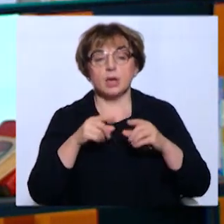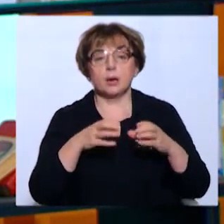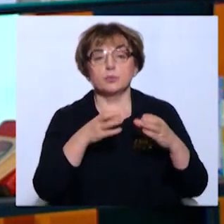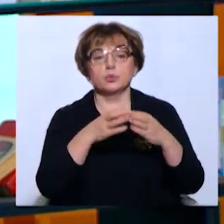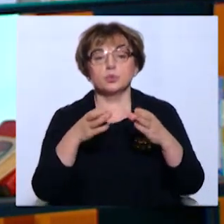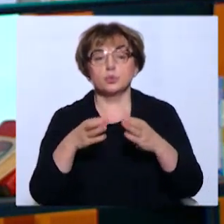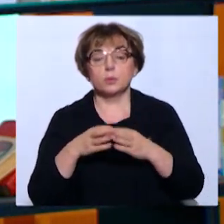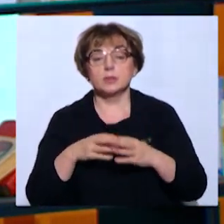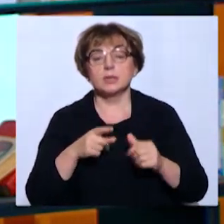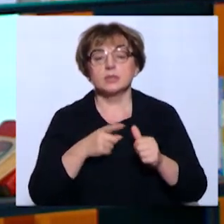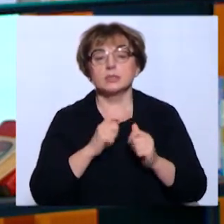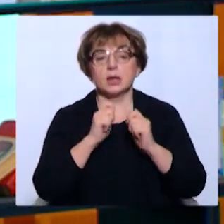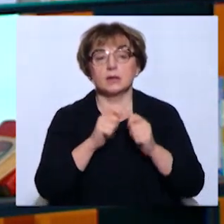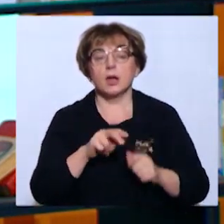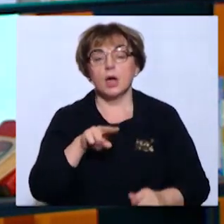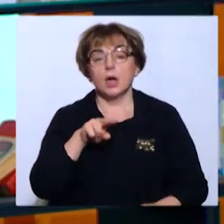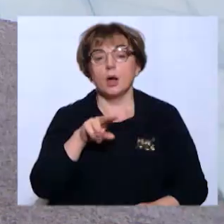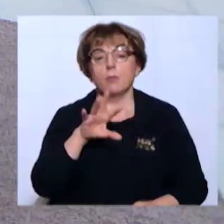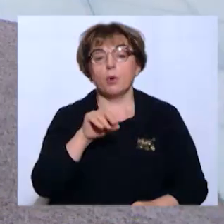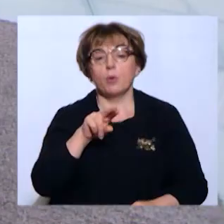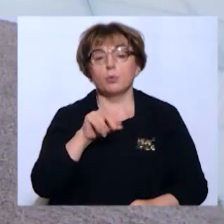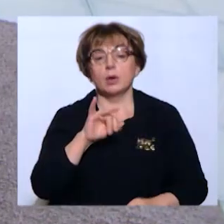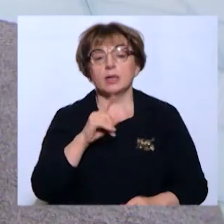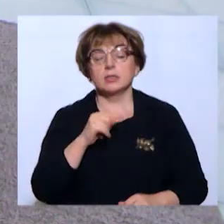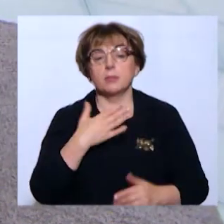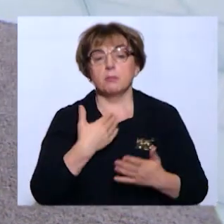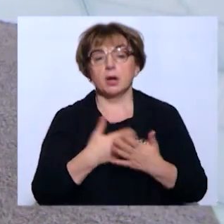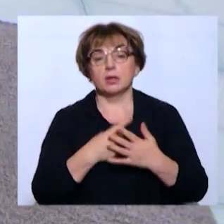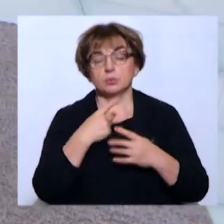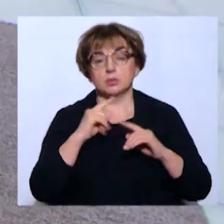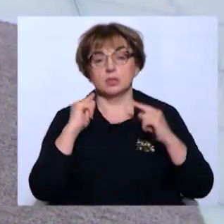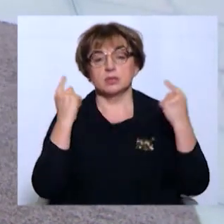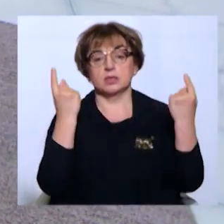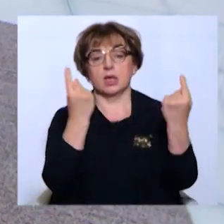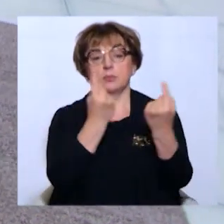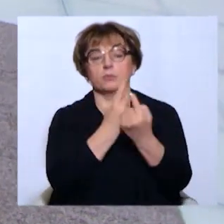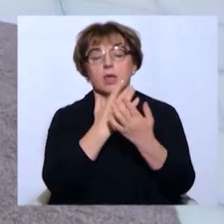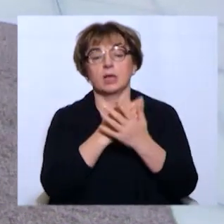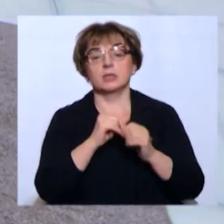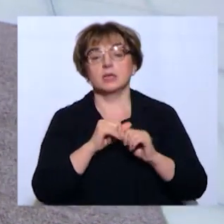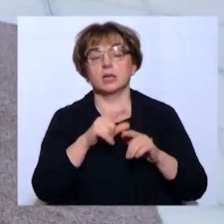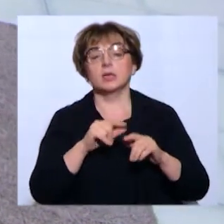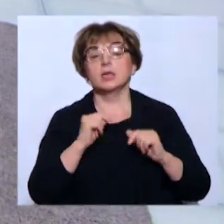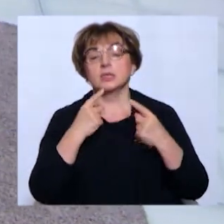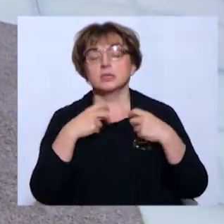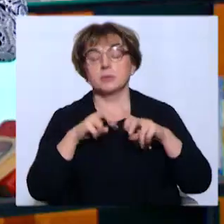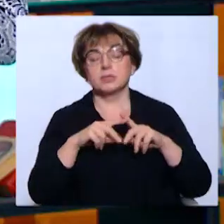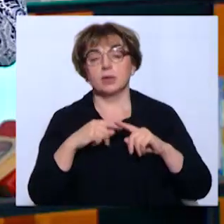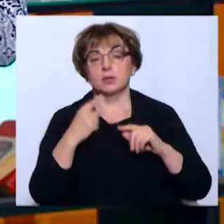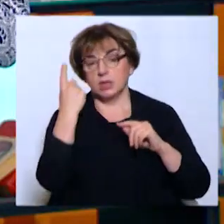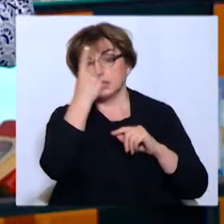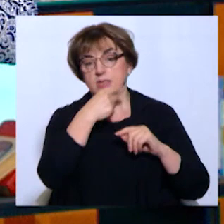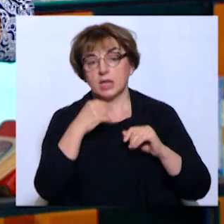ჯგუფებს პოპულაციები ეწოდება. აი თუ მაგალითად ჩვენ დაფას წარმოვიდგენთ, რომ არის სახეობის გავრცელების არეალი,